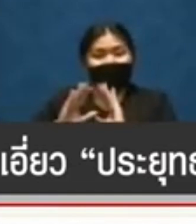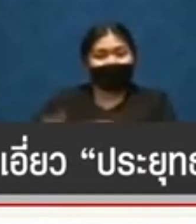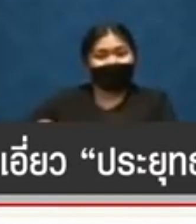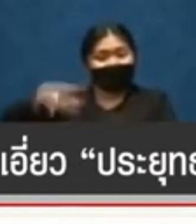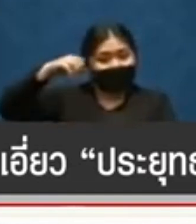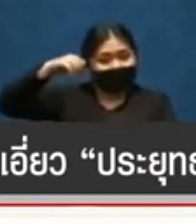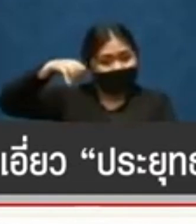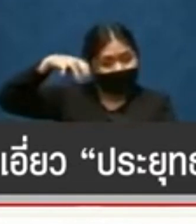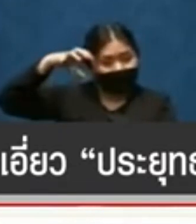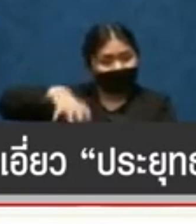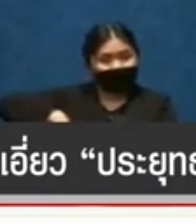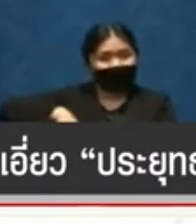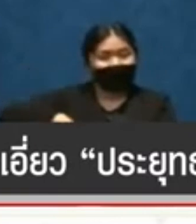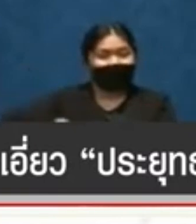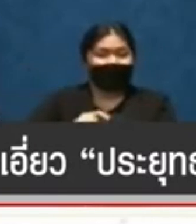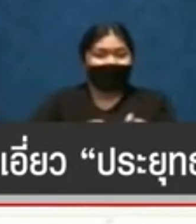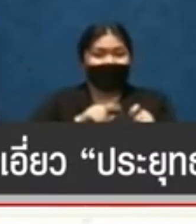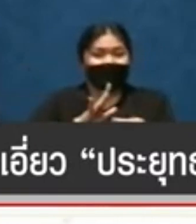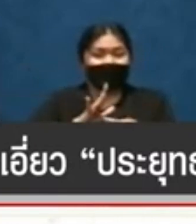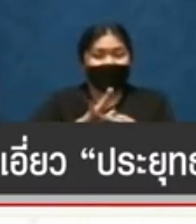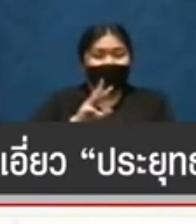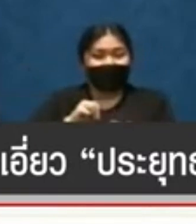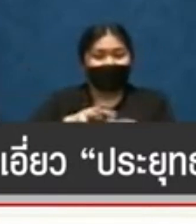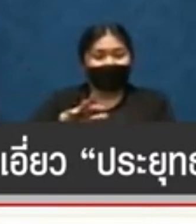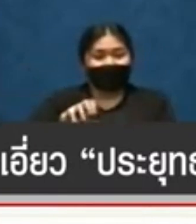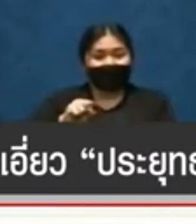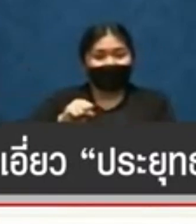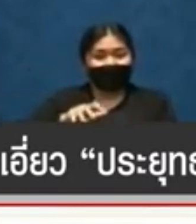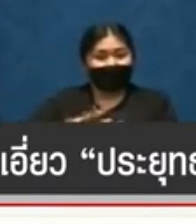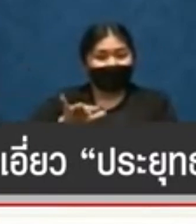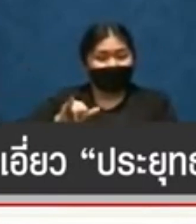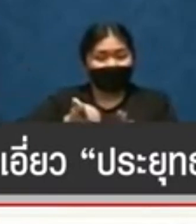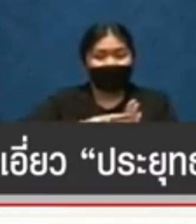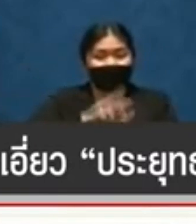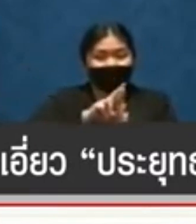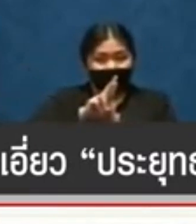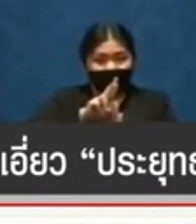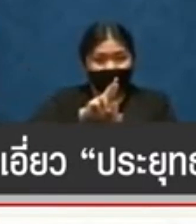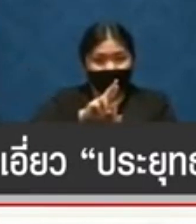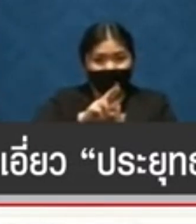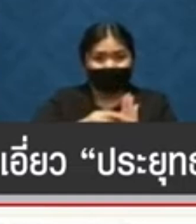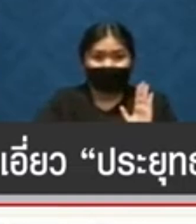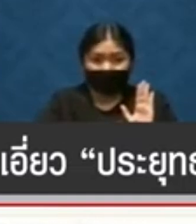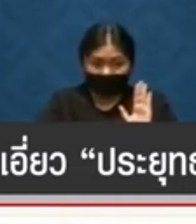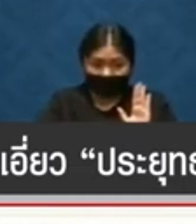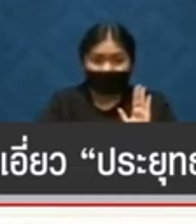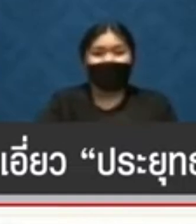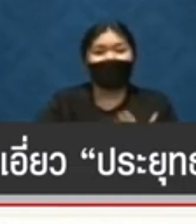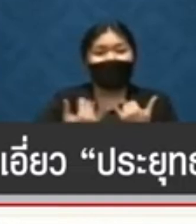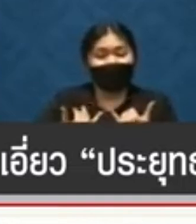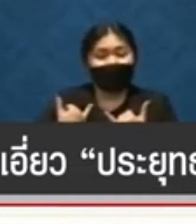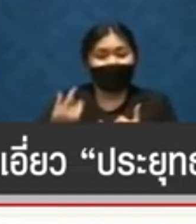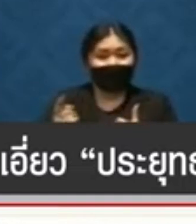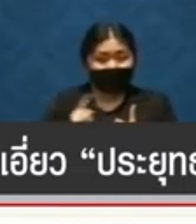ถามหาความรับผิดชอบจากนครบาลและผบ.ตรและนายกว่าทำอย่างนี้ได้หรือไม่กับตู้ Howกรณีตู้ห่าว